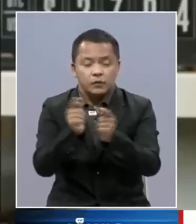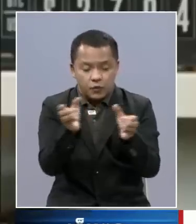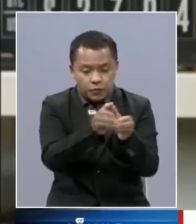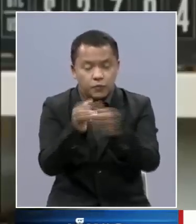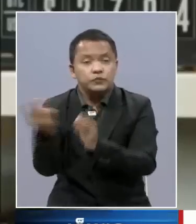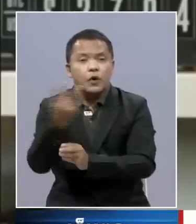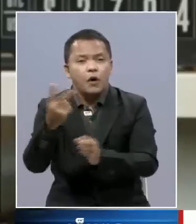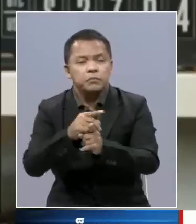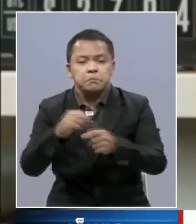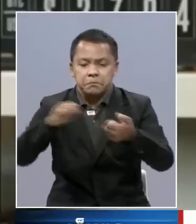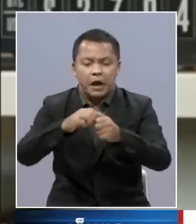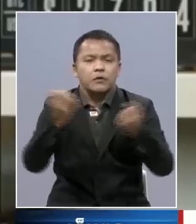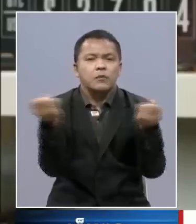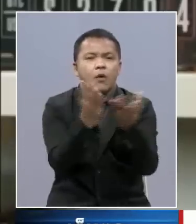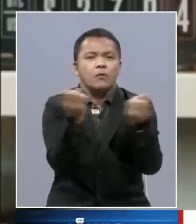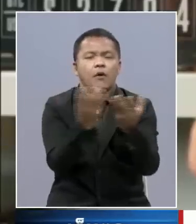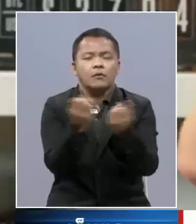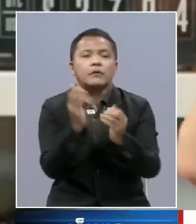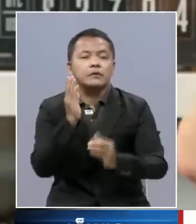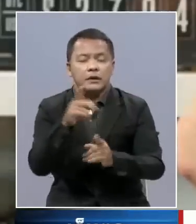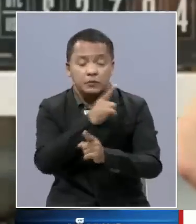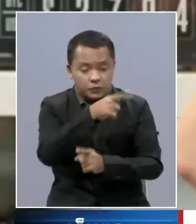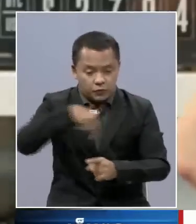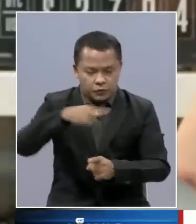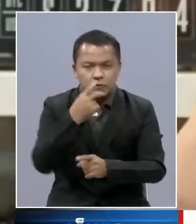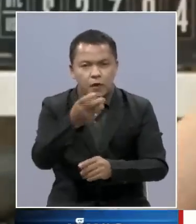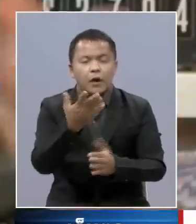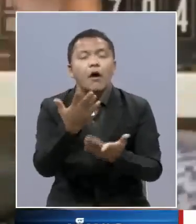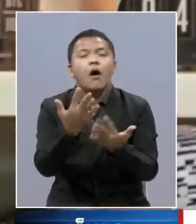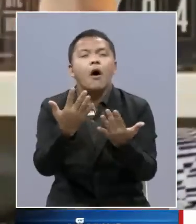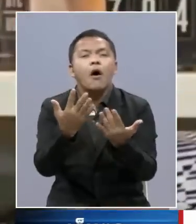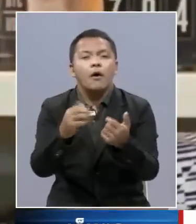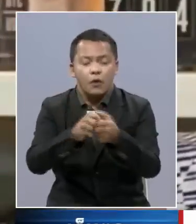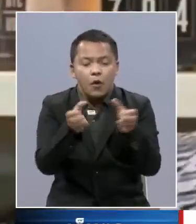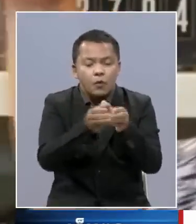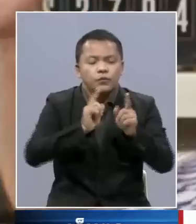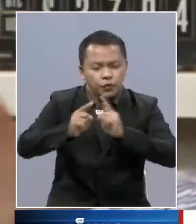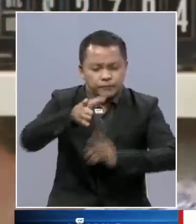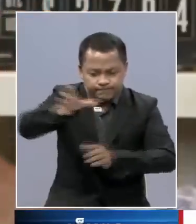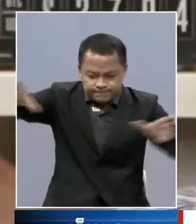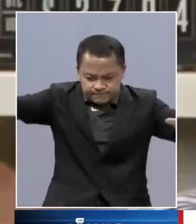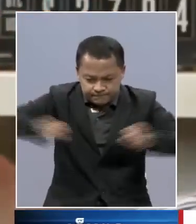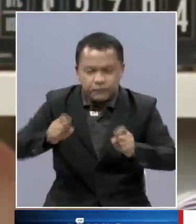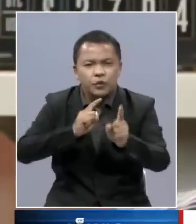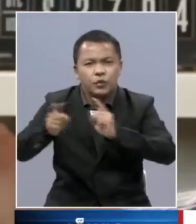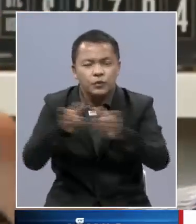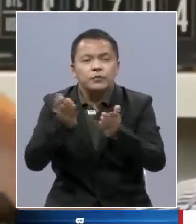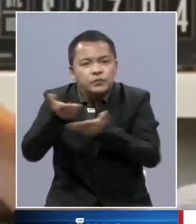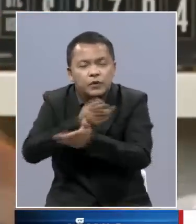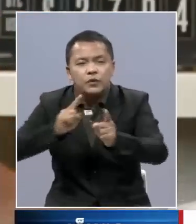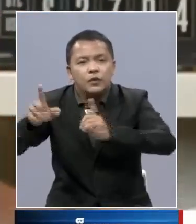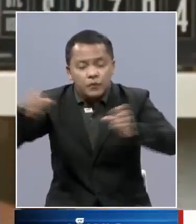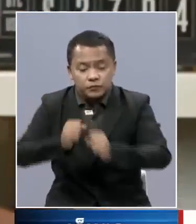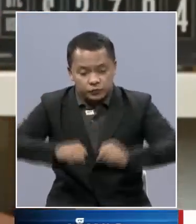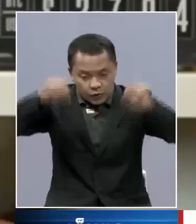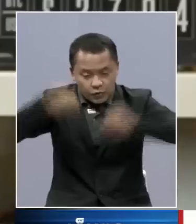พักก็ยิ่งมีเรื่องบาดหมางกันเข้าไปใหญ ่ หลายคนตอนนี้ก็เลยบอกว่าเดี๋ยวให้เป็นเรื่องของทีมเจรจาได้ไหมทีมเจรจาเขาจะคุยกันอยู่ว่าจะต